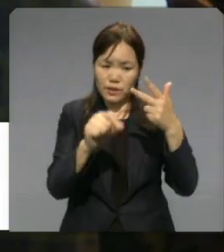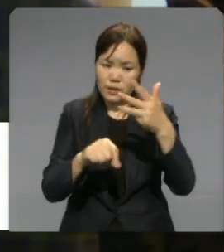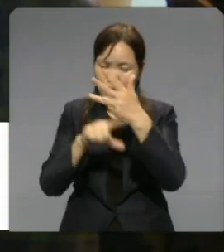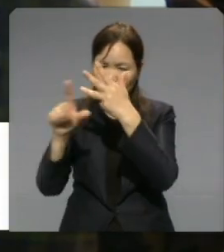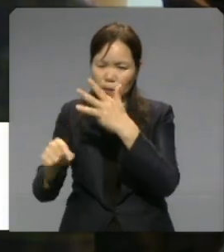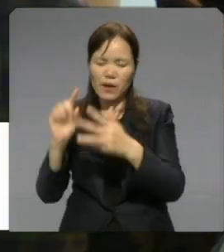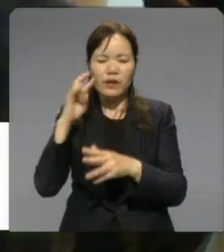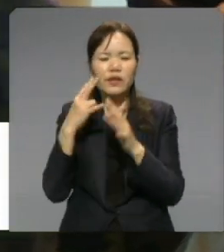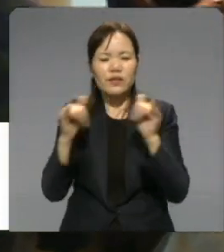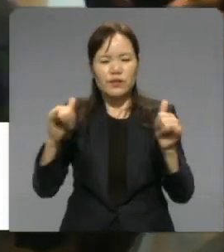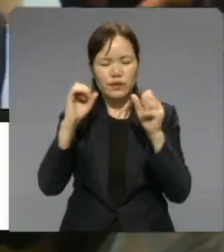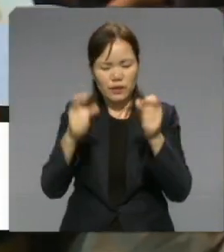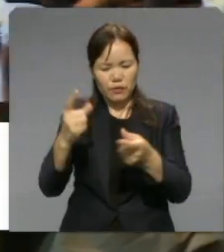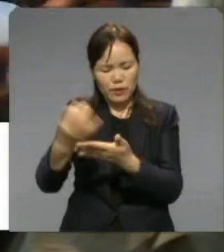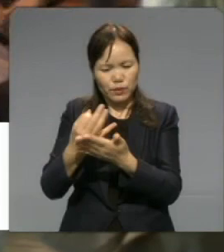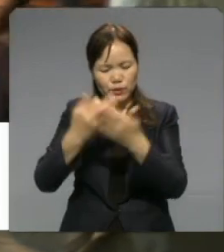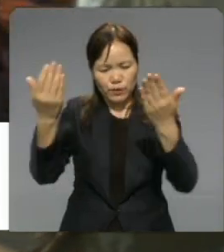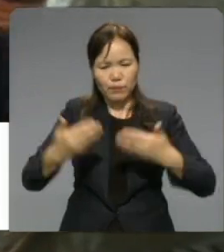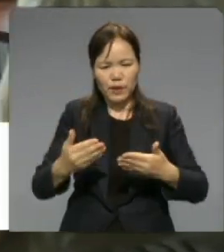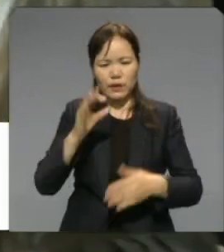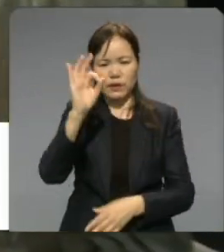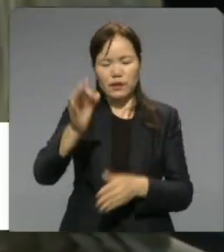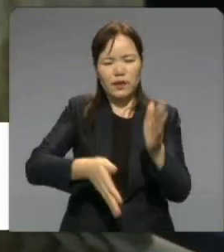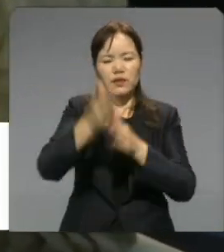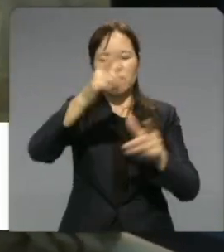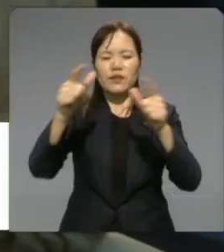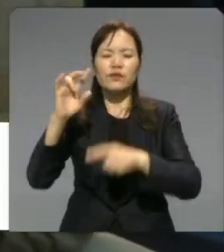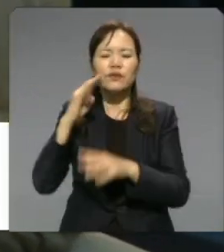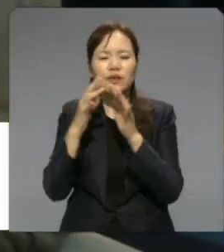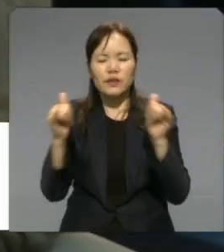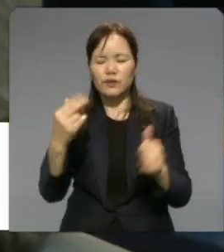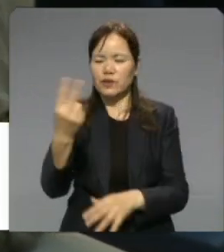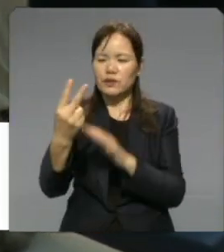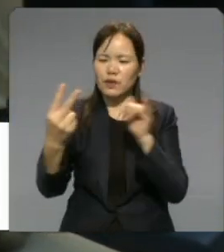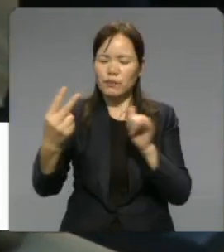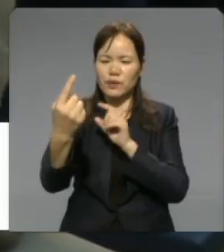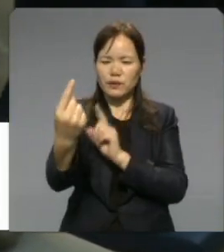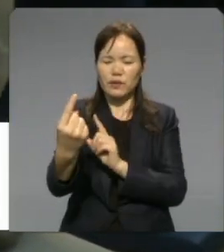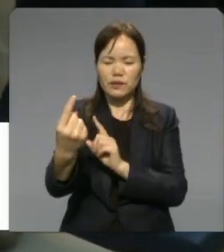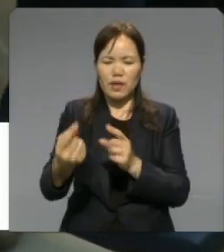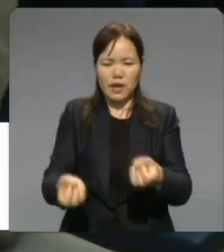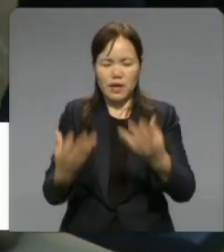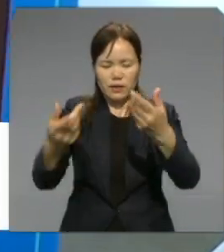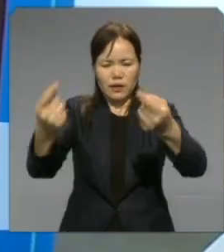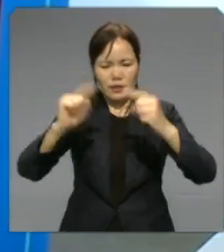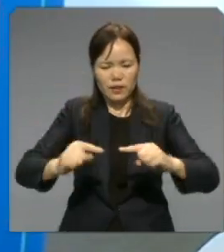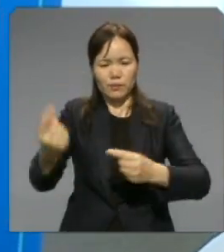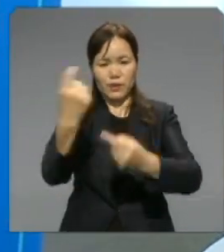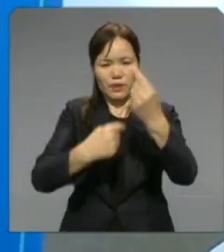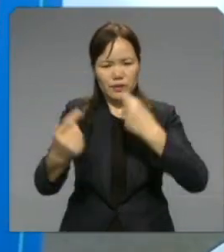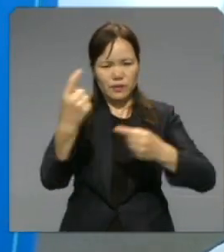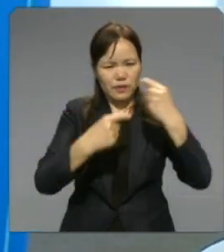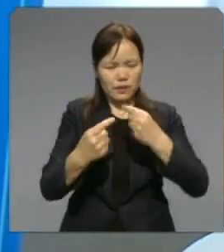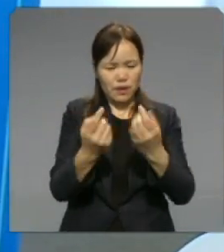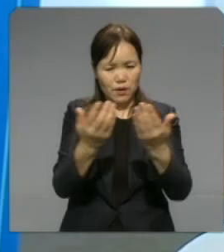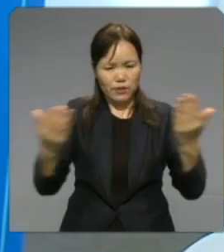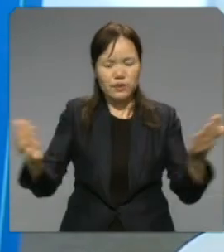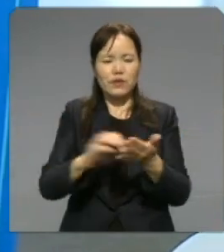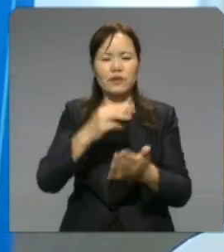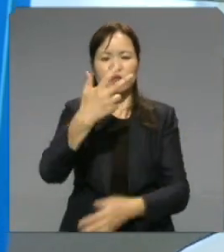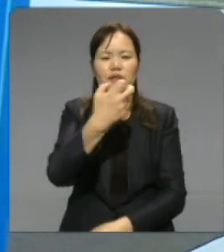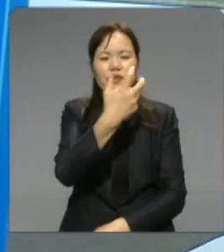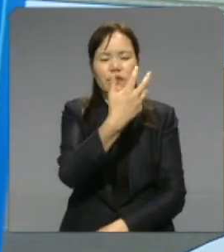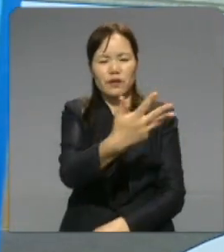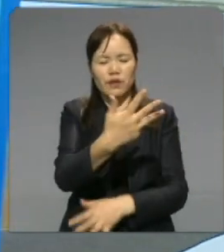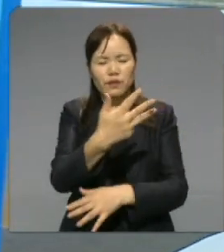8월 예술인 기회 소득을 받은 개 시군 예술인 2천여명을 대상으로 행사 참여 신청을 받다 전시 1은 8명